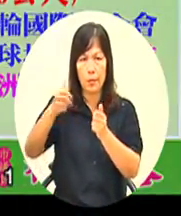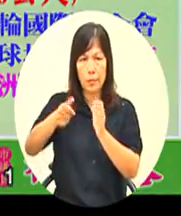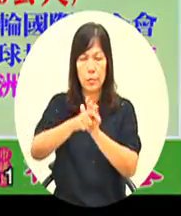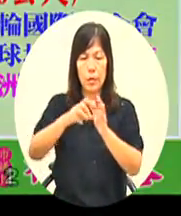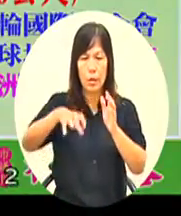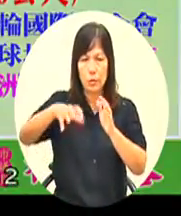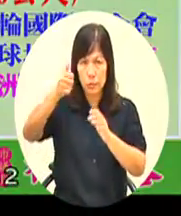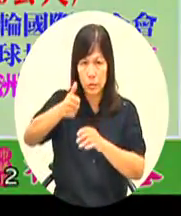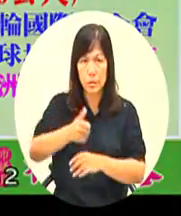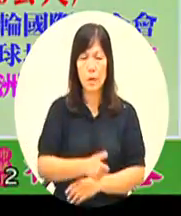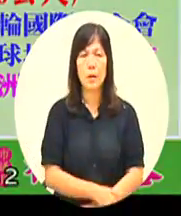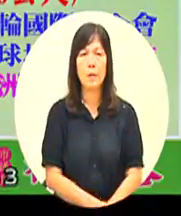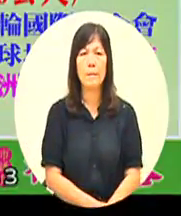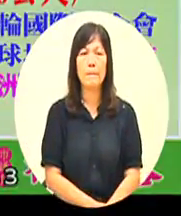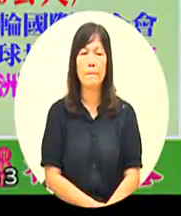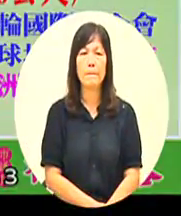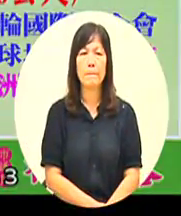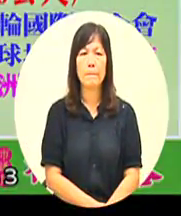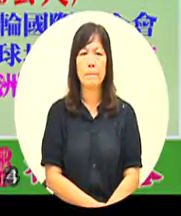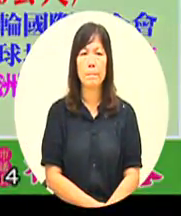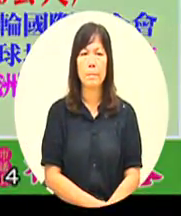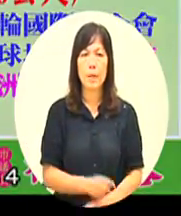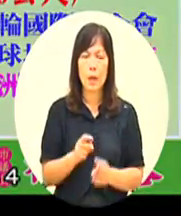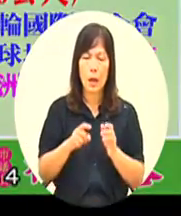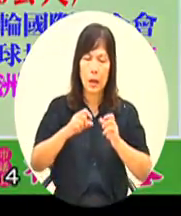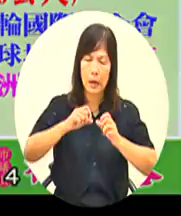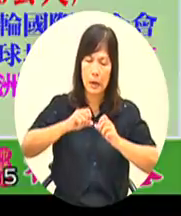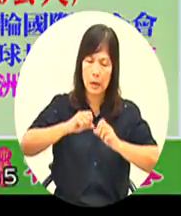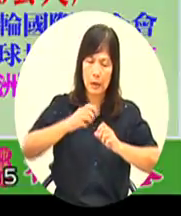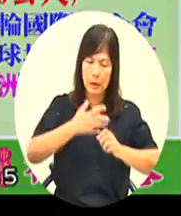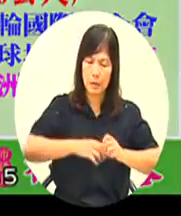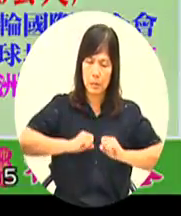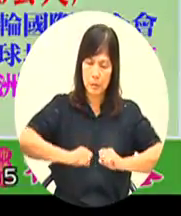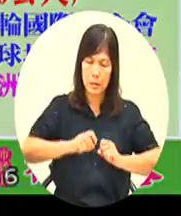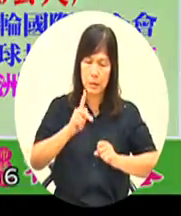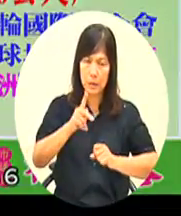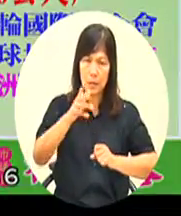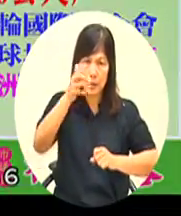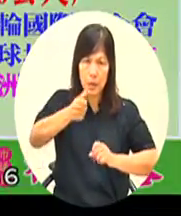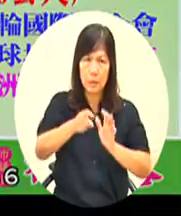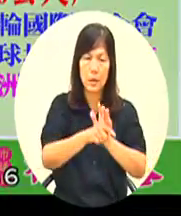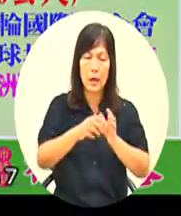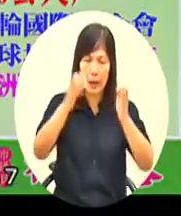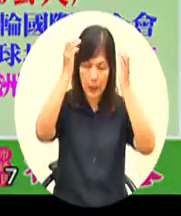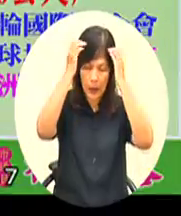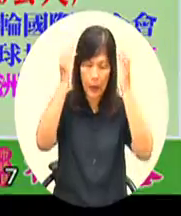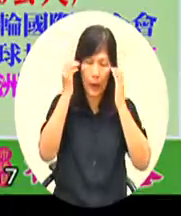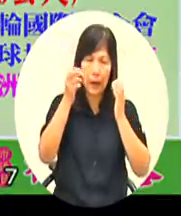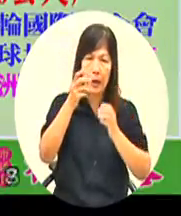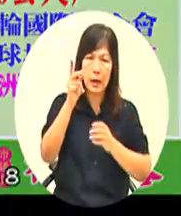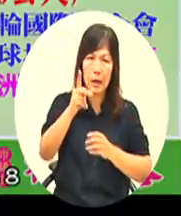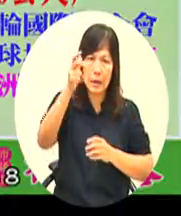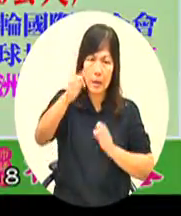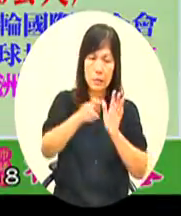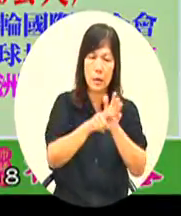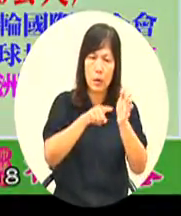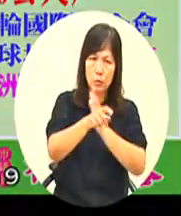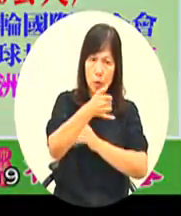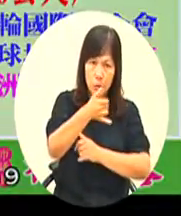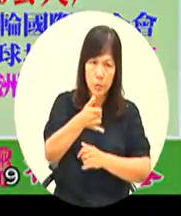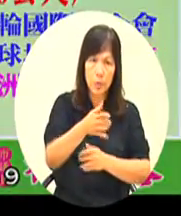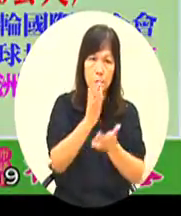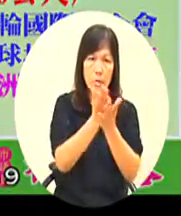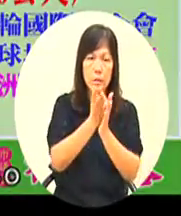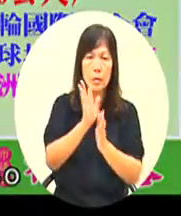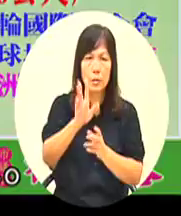长，还有我们的体健科的科长啊、韩科长嘛哈、还有专员。那因